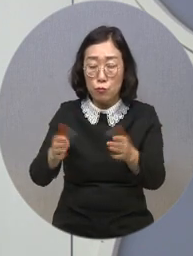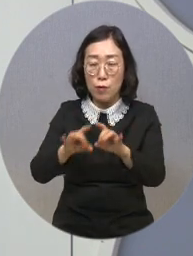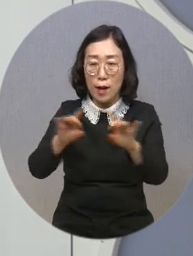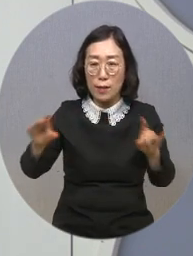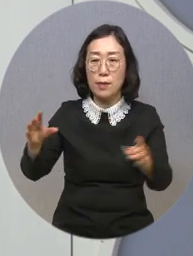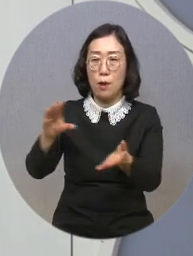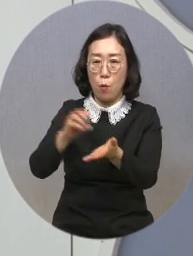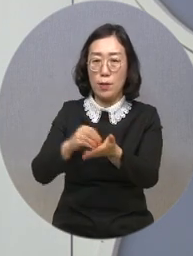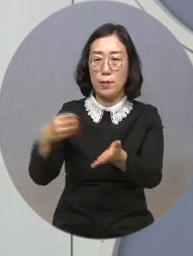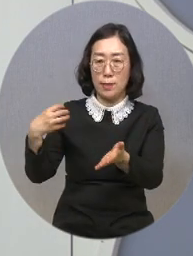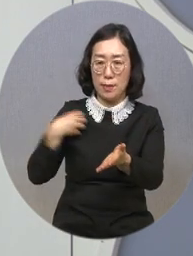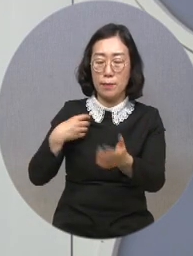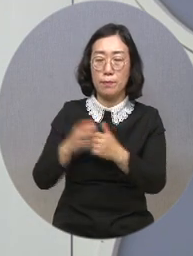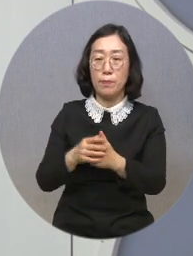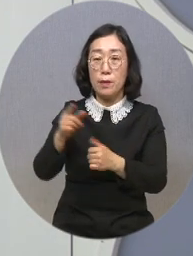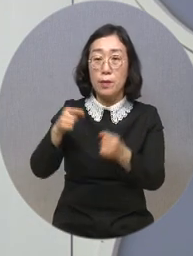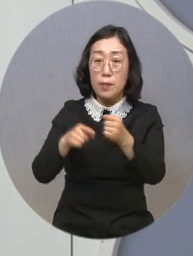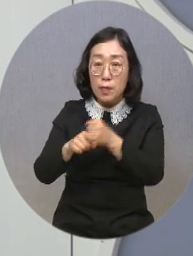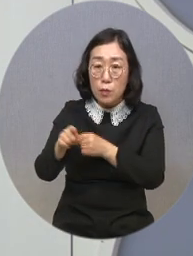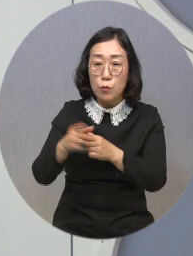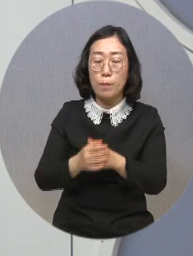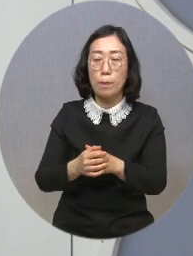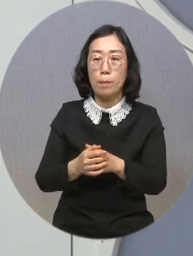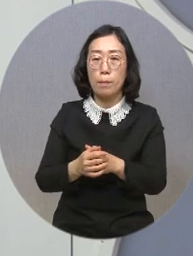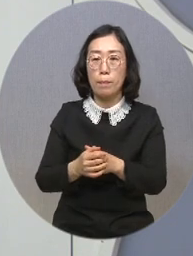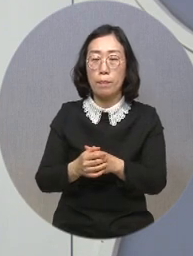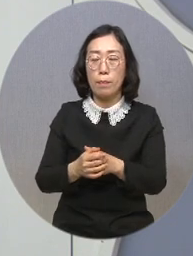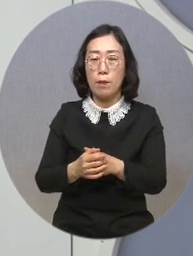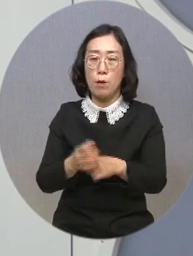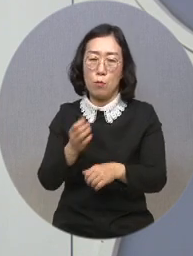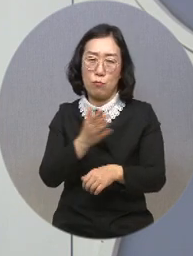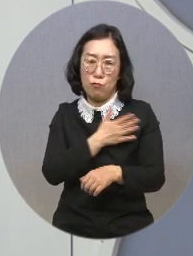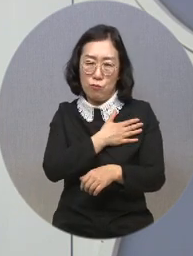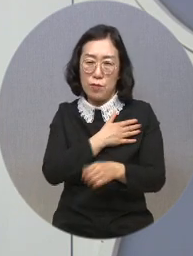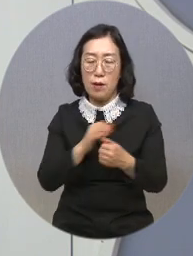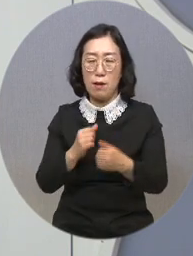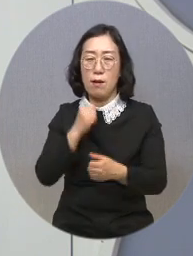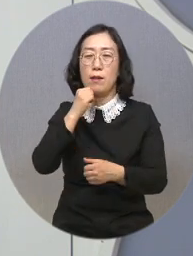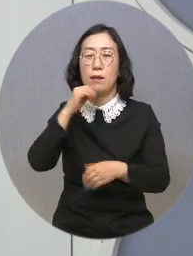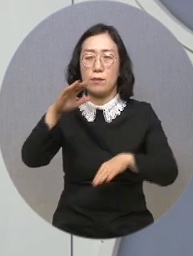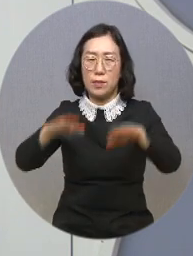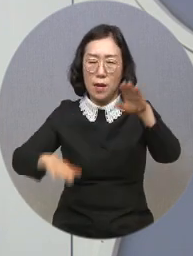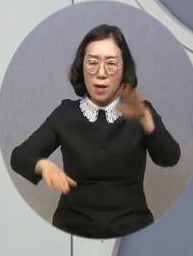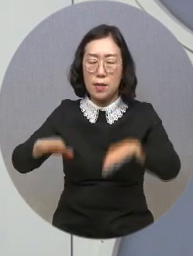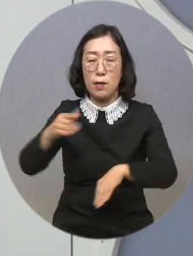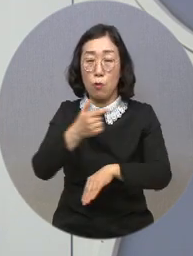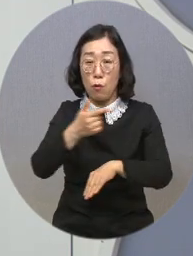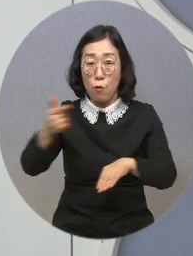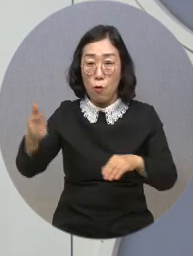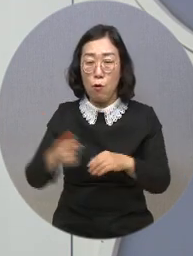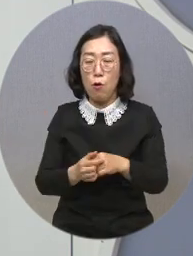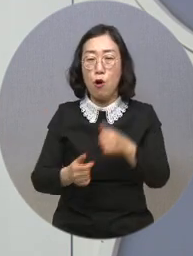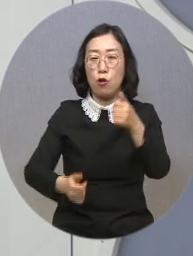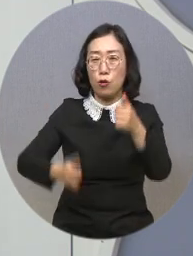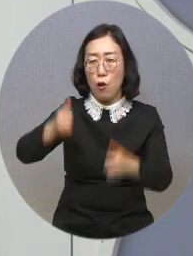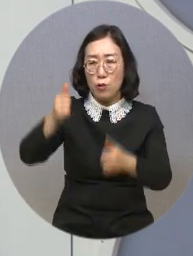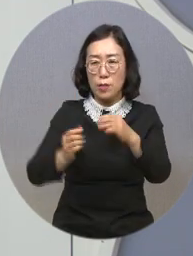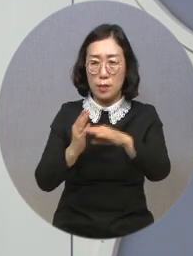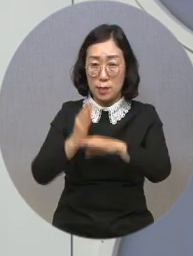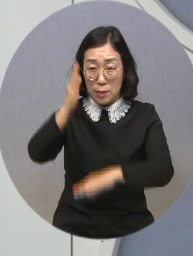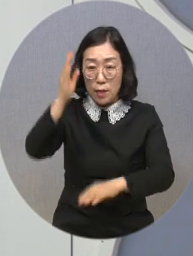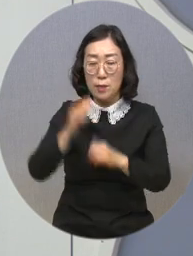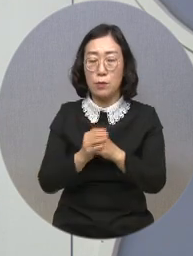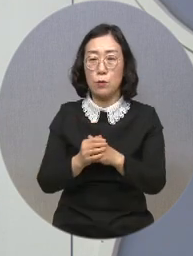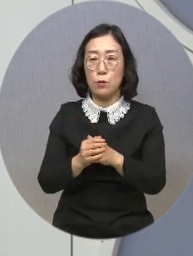생각하거든요. 그 원인은 양극화, 불평등, 지나친 경쟁. 저는